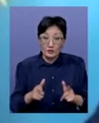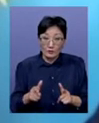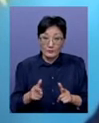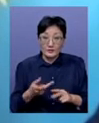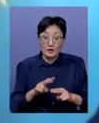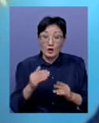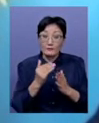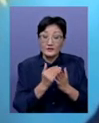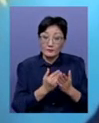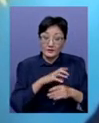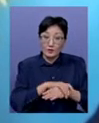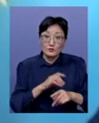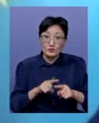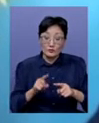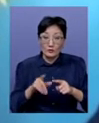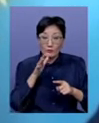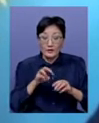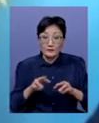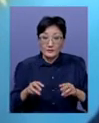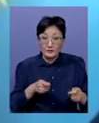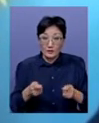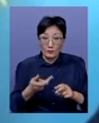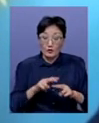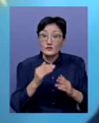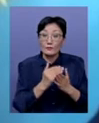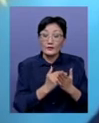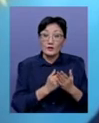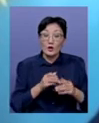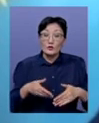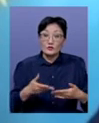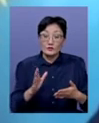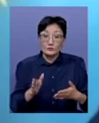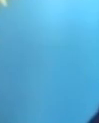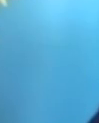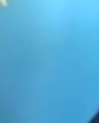иелерінің тізімін анықтады. Жақын арада үкімет аталмыш бағдарламаны ұсынатын болады.